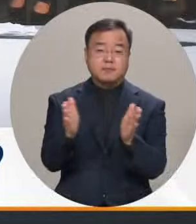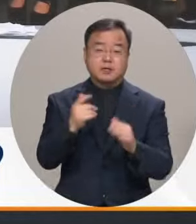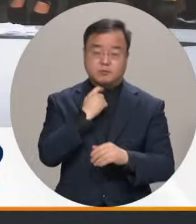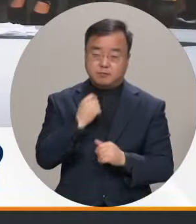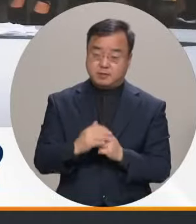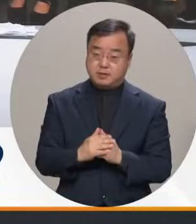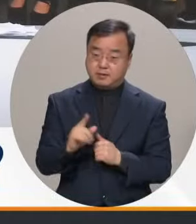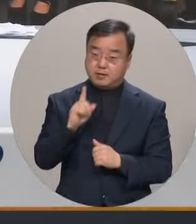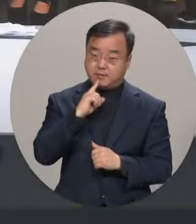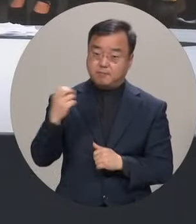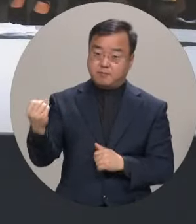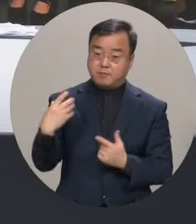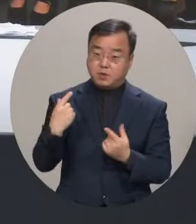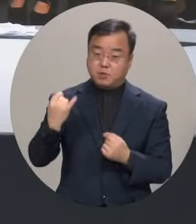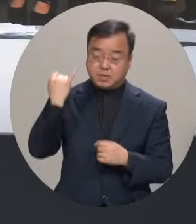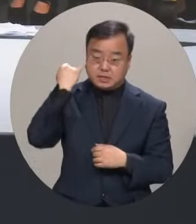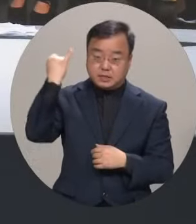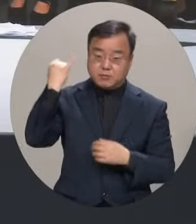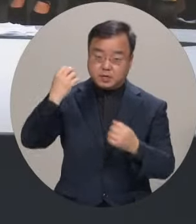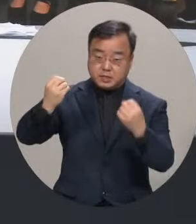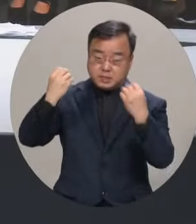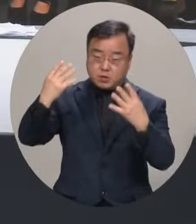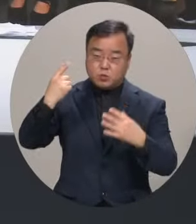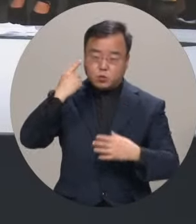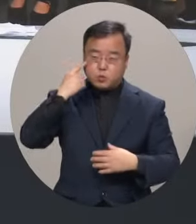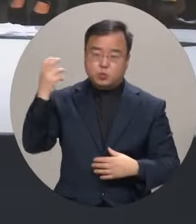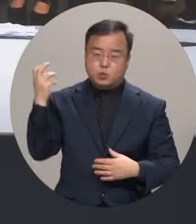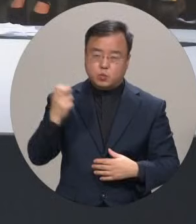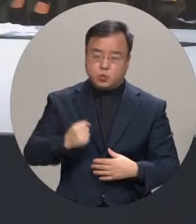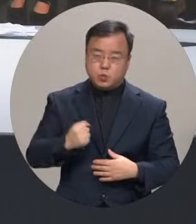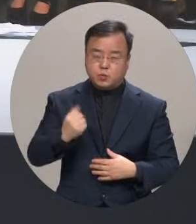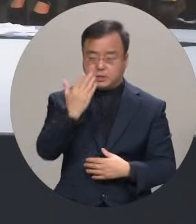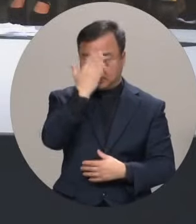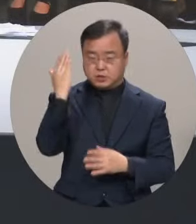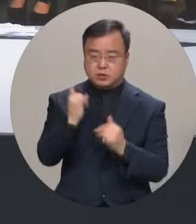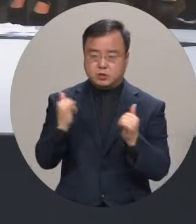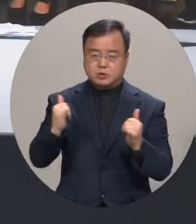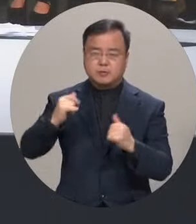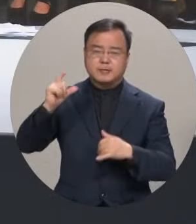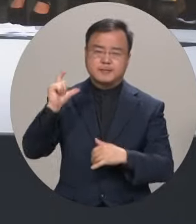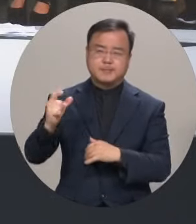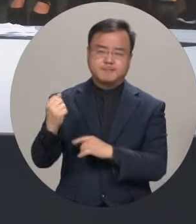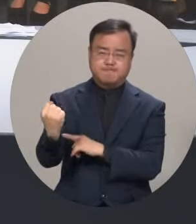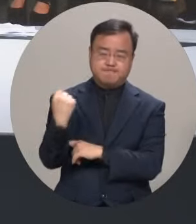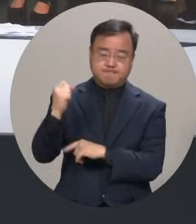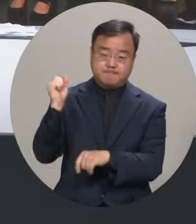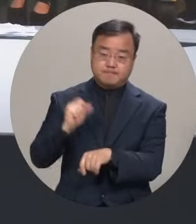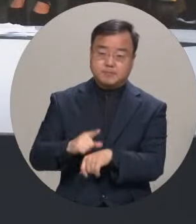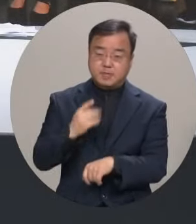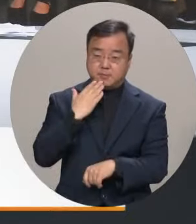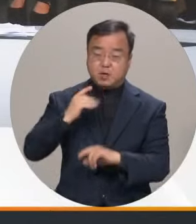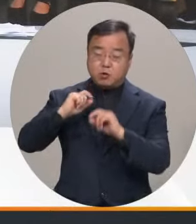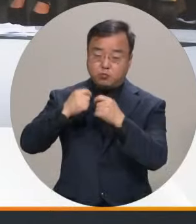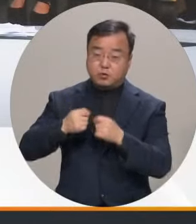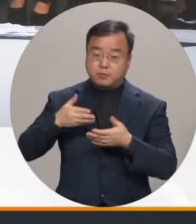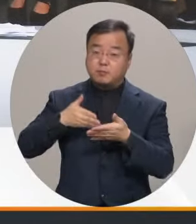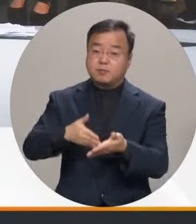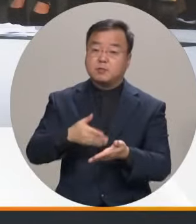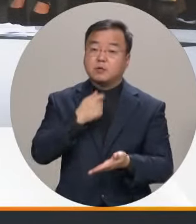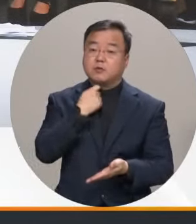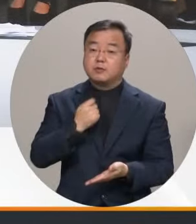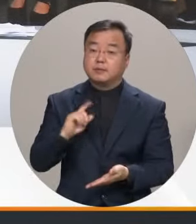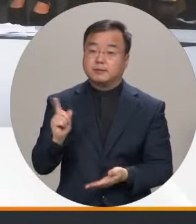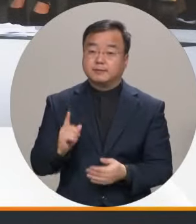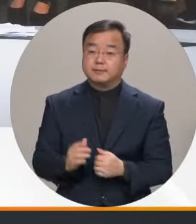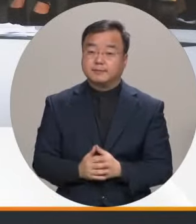것처럼 창의력과 새로운 시선이 아무래도 청년들의 가장 큰 강점일 텐데요 혹시 구체적으로 제안하고 싶으신 정책이